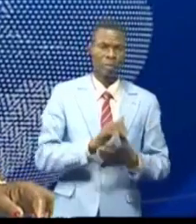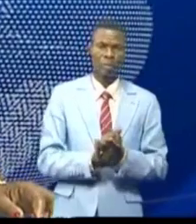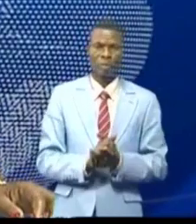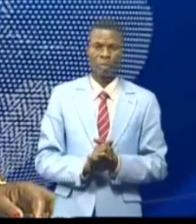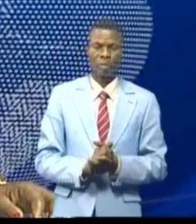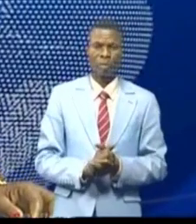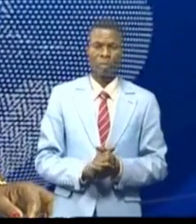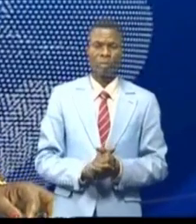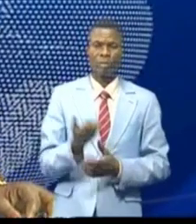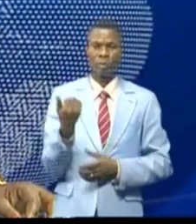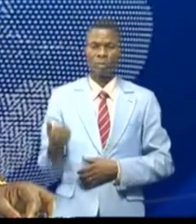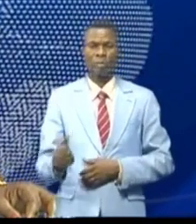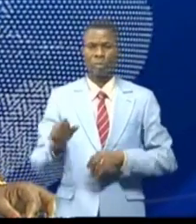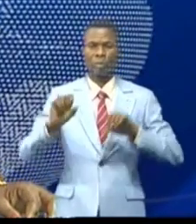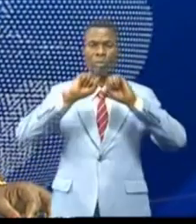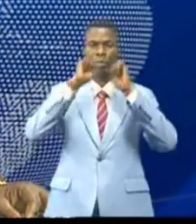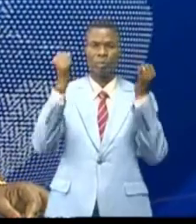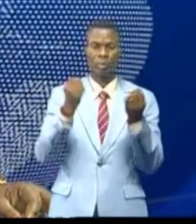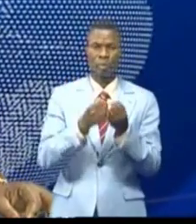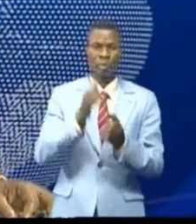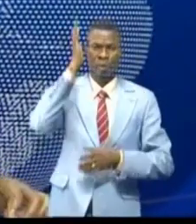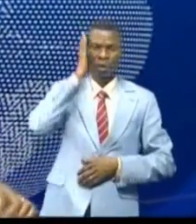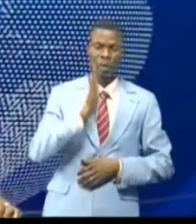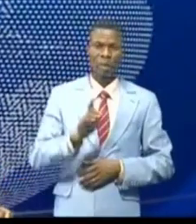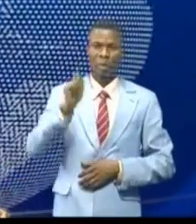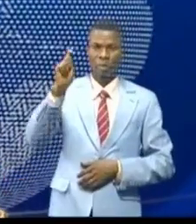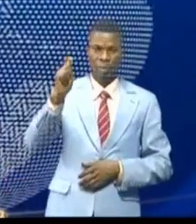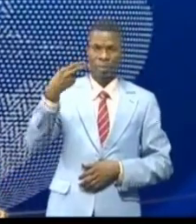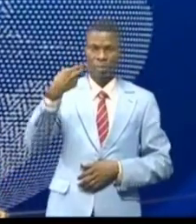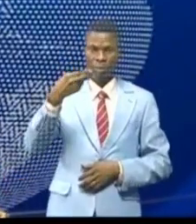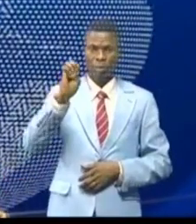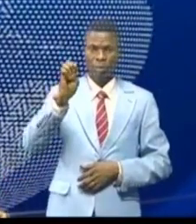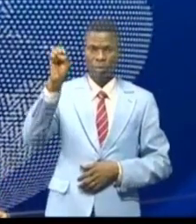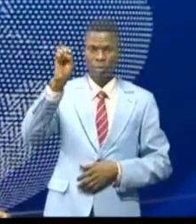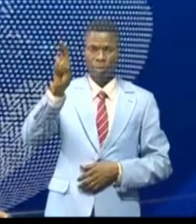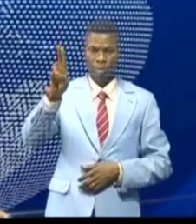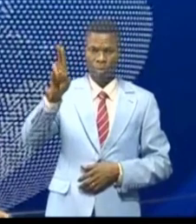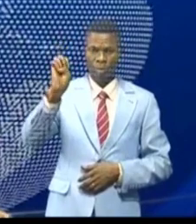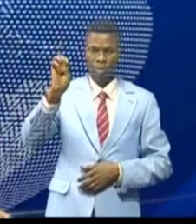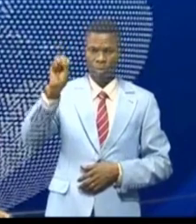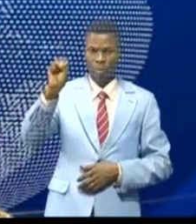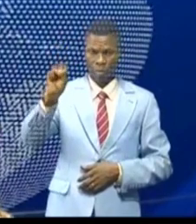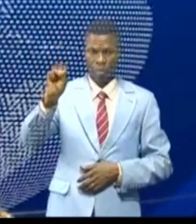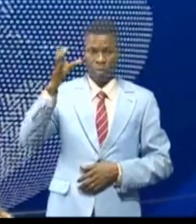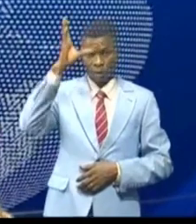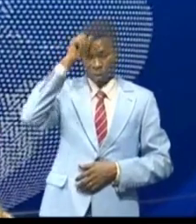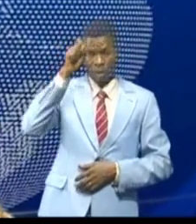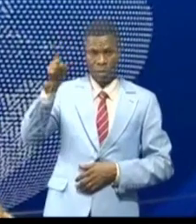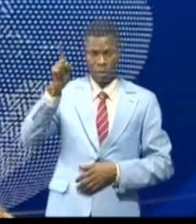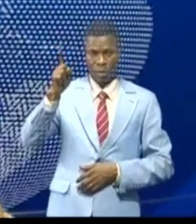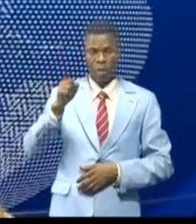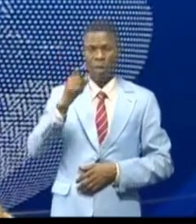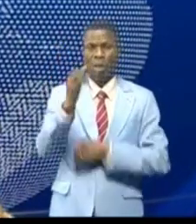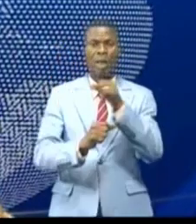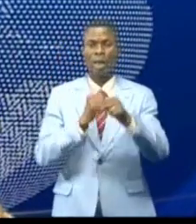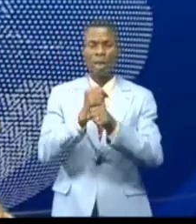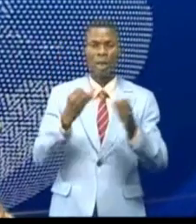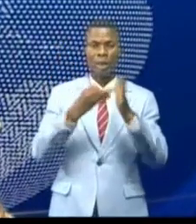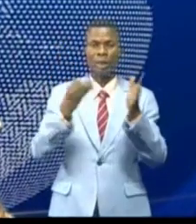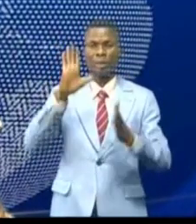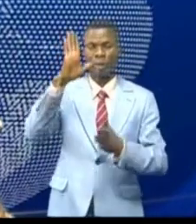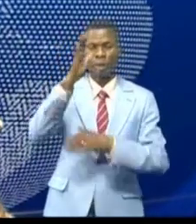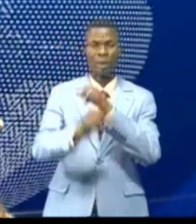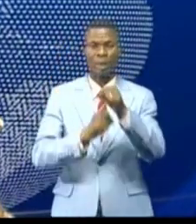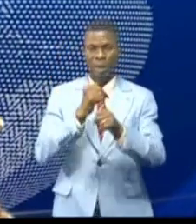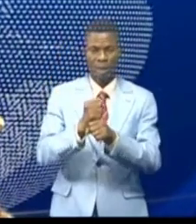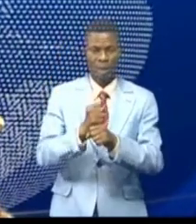petit séminaire Sainte-Thérèse de l'Enfant Jésus dans la province du Kwilu fête ses 75 ans d'existence.